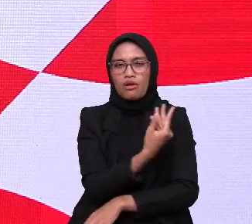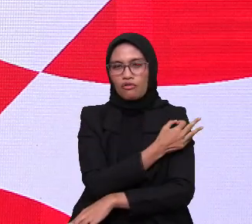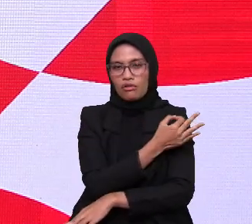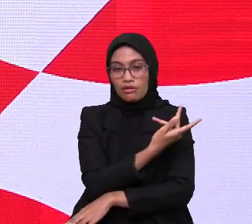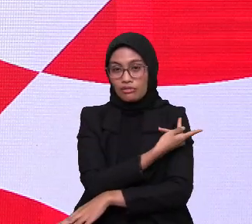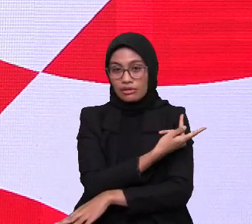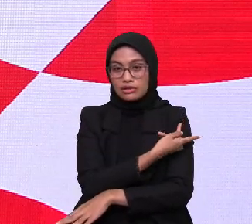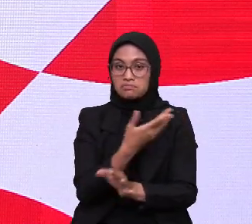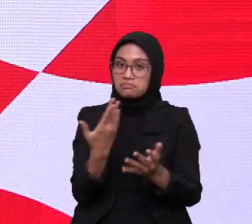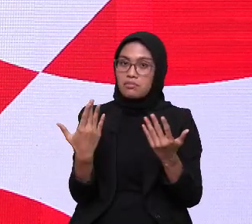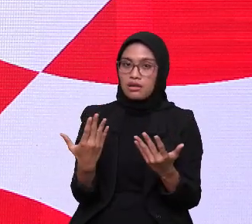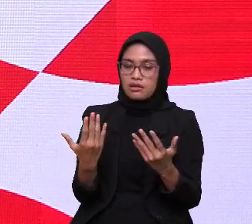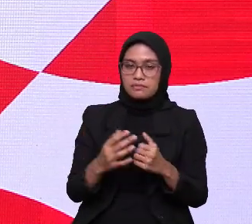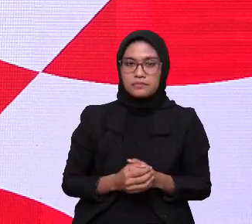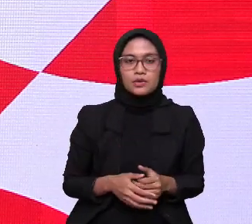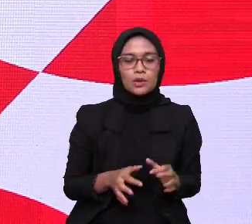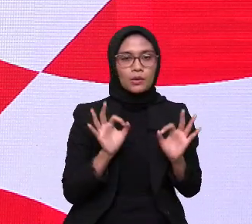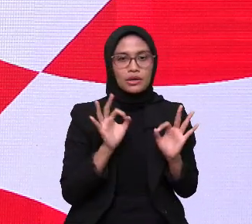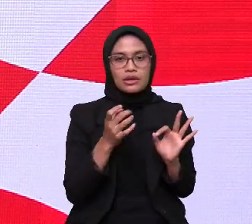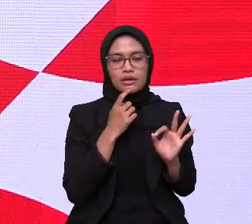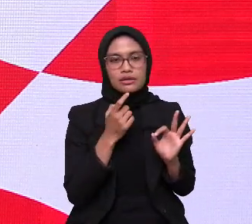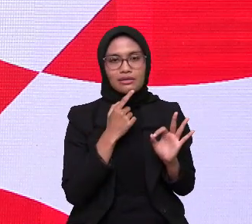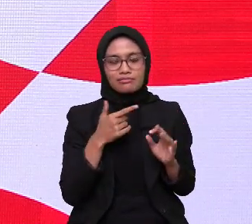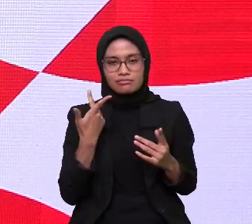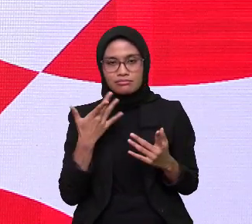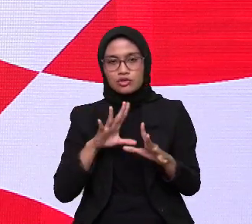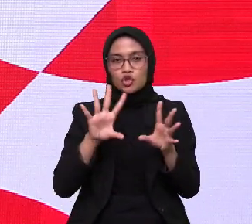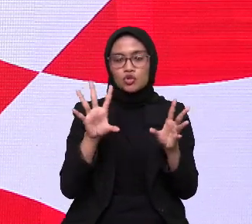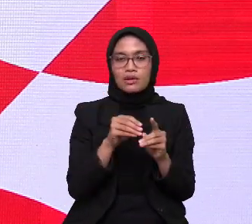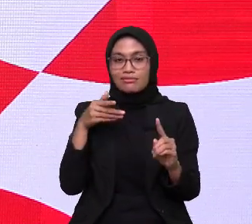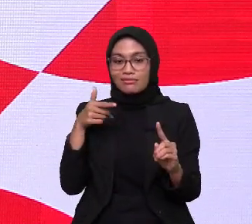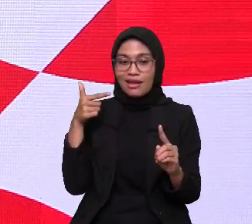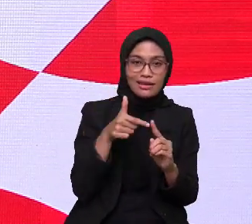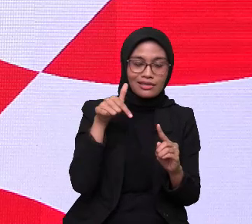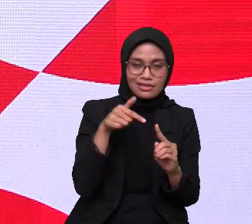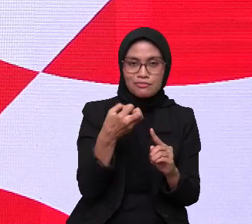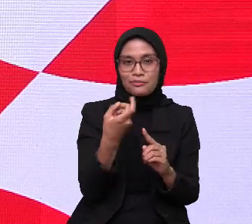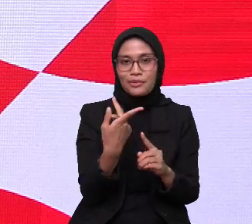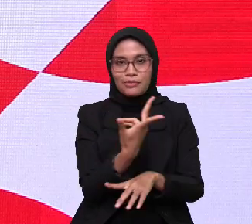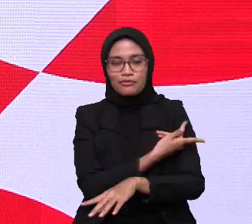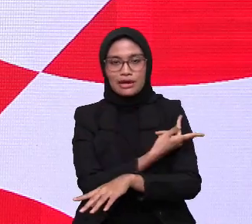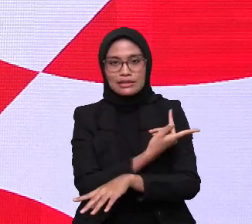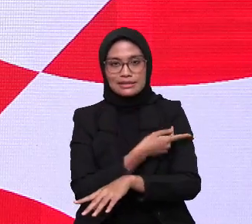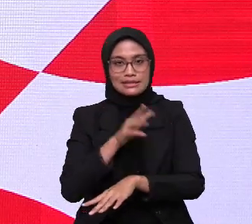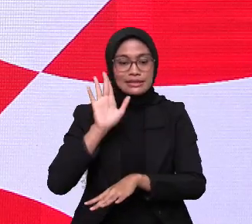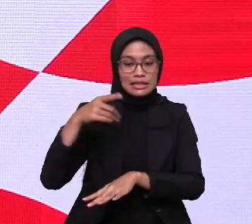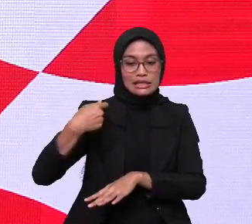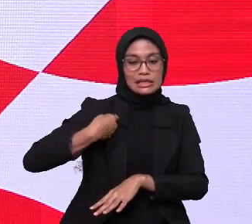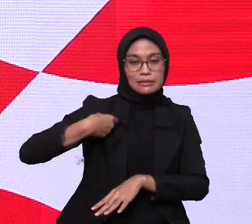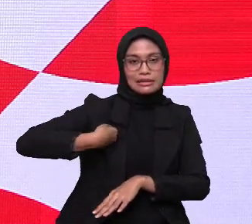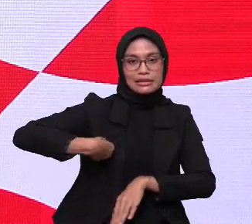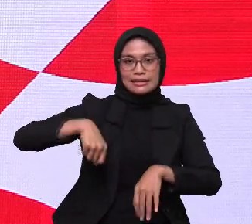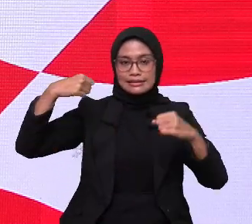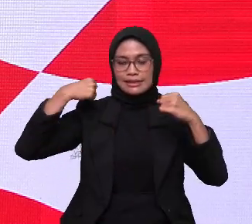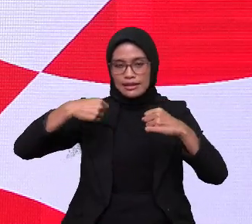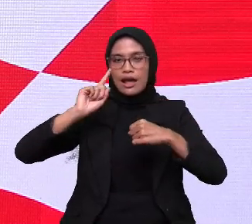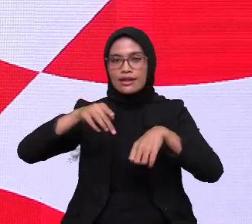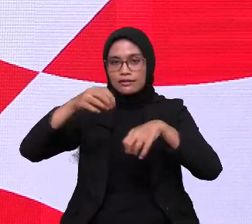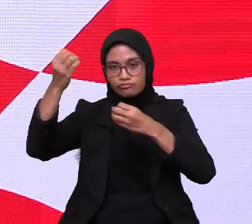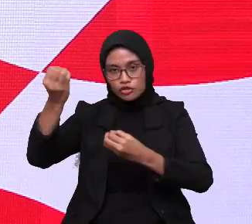terkait dengan penyesuaian jumlah target vaksinasi akan diinformasikan segera oleh Kementerian Kesehatan yang tentunya